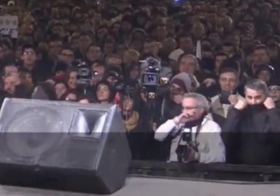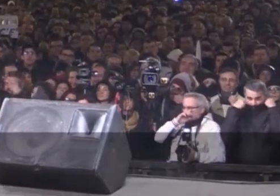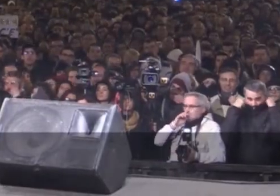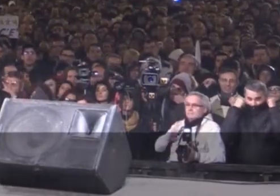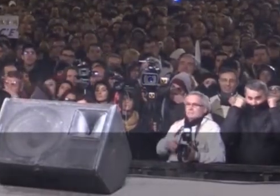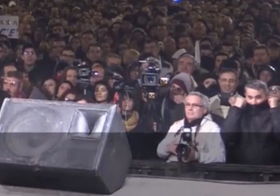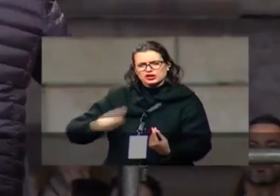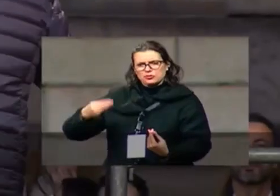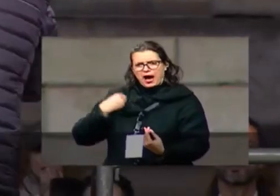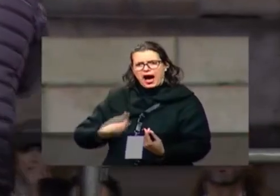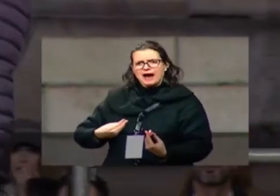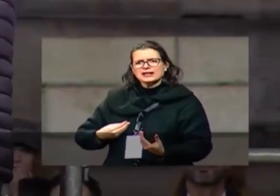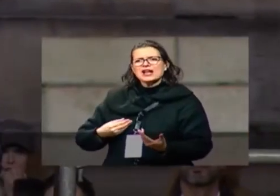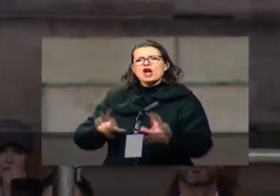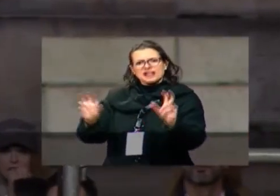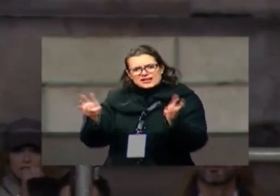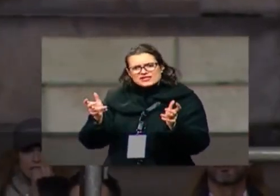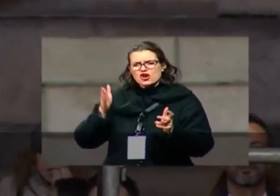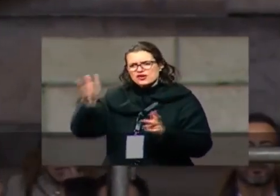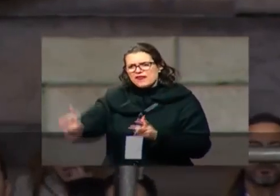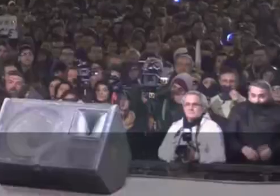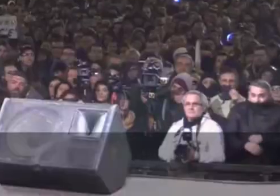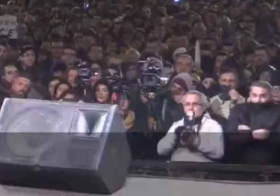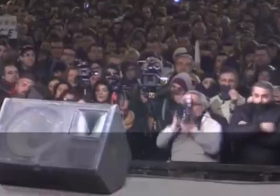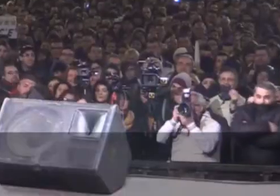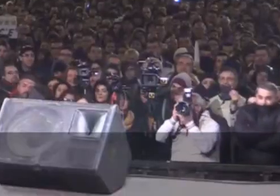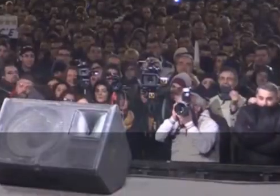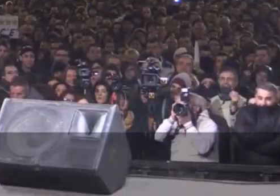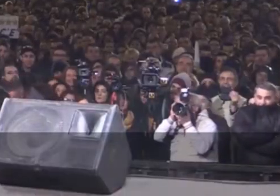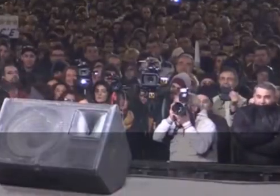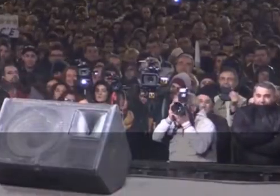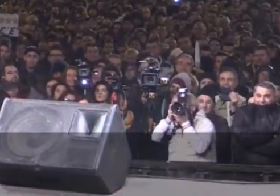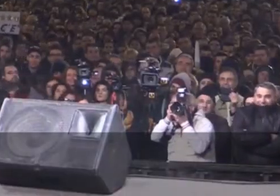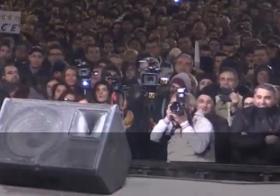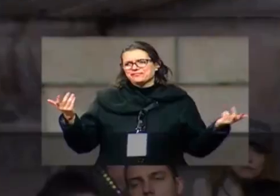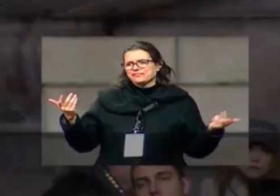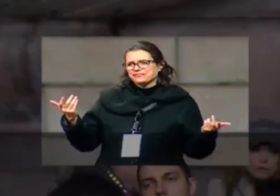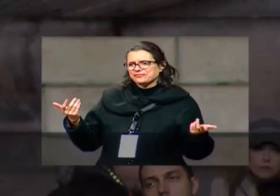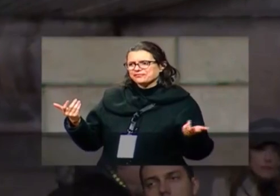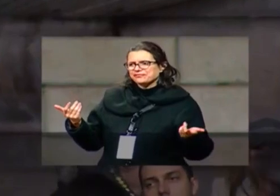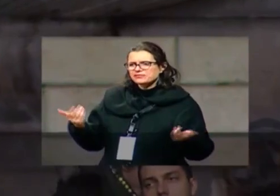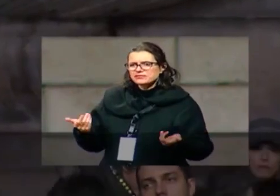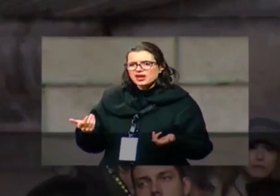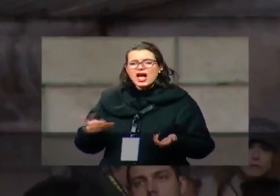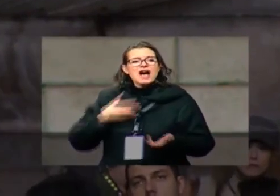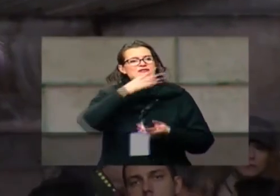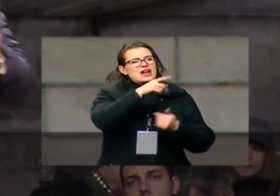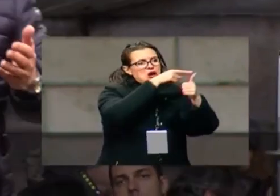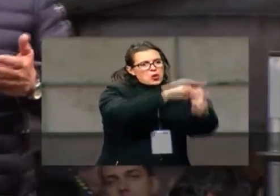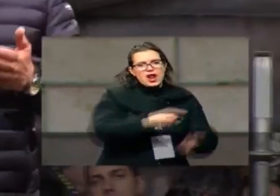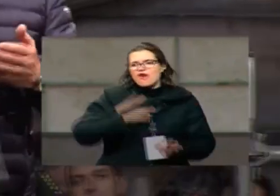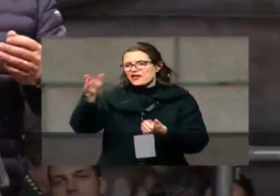vai da Vespa vai da questi che strisciano per non inciampare vai da